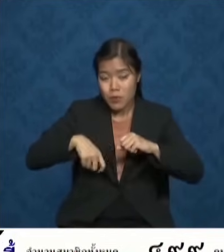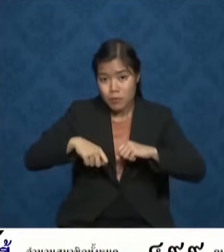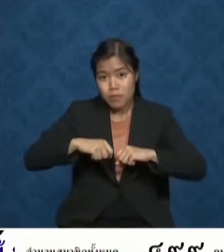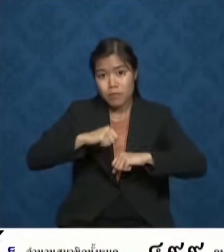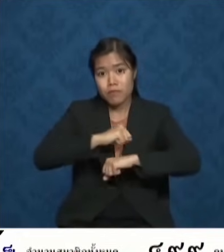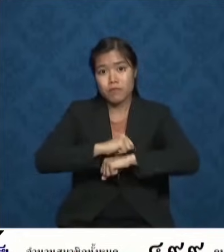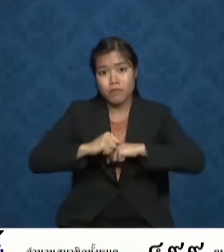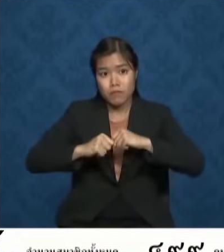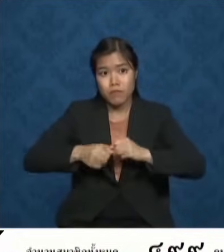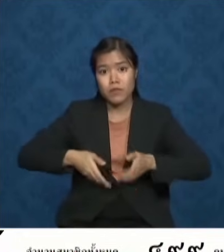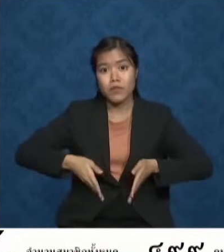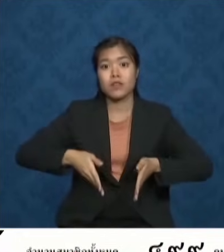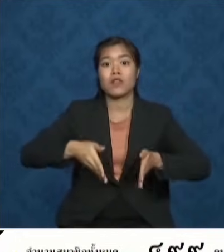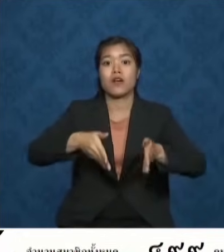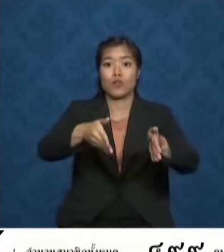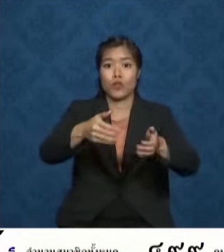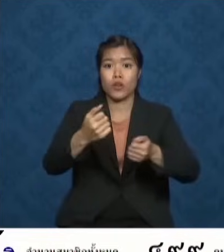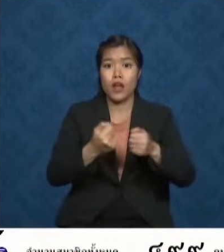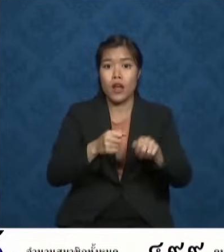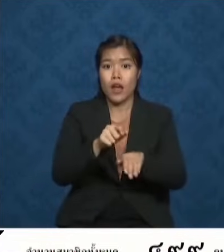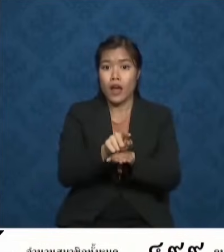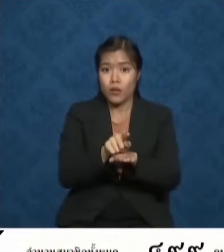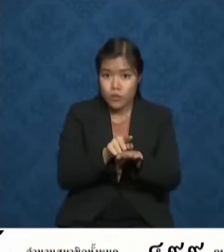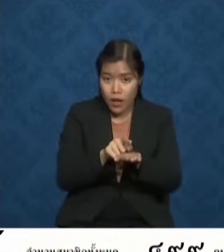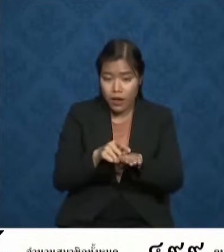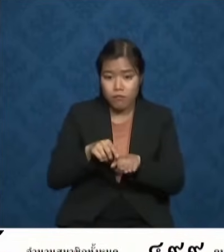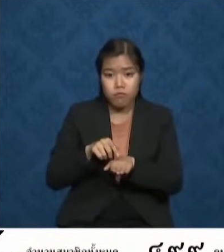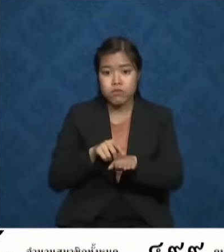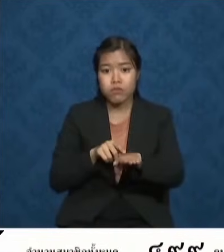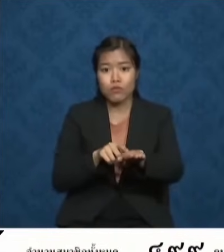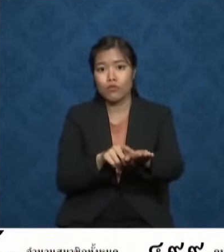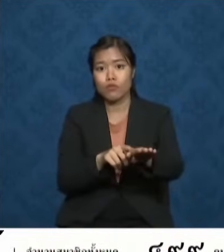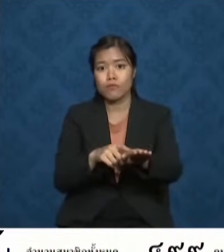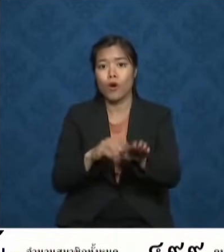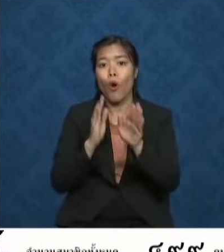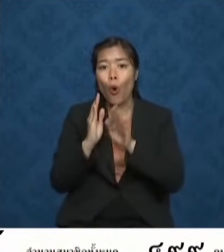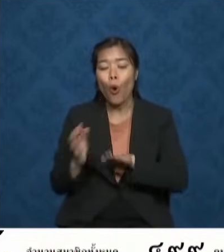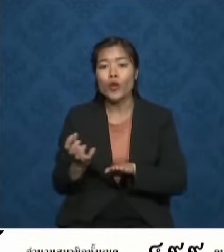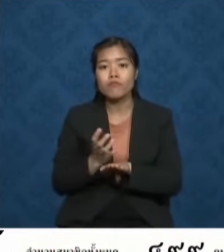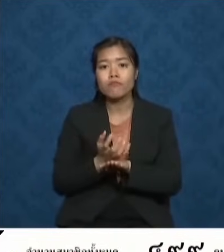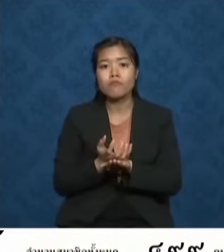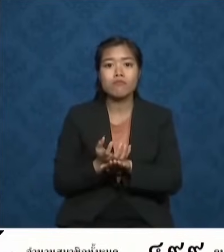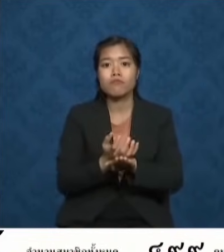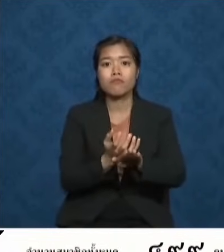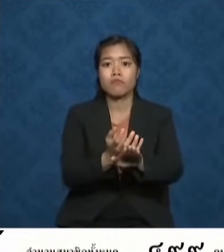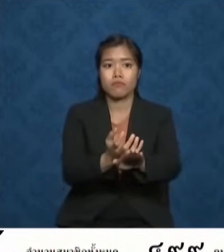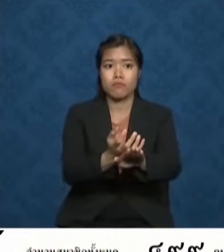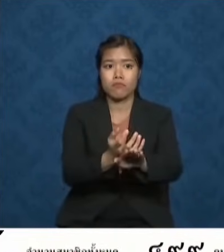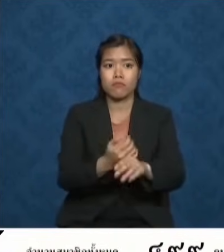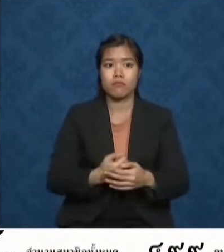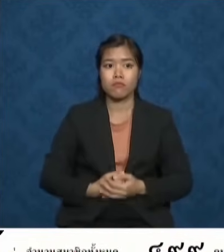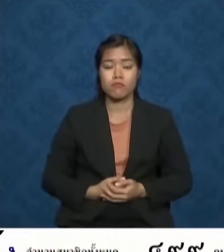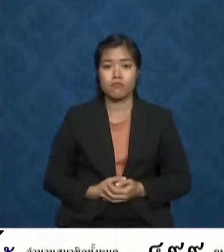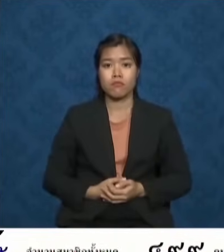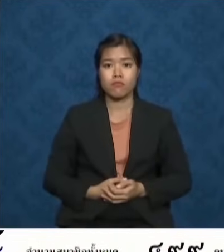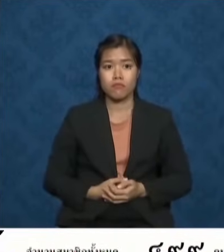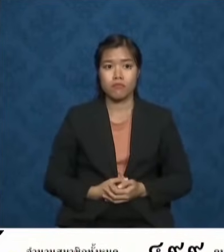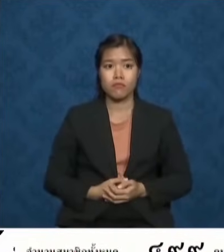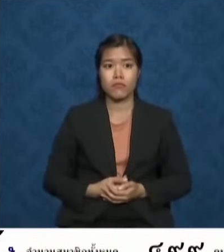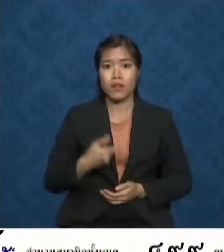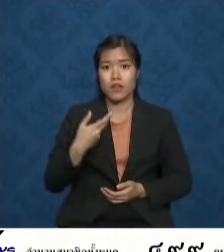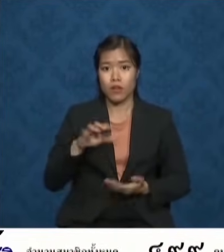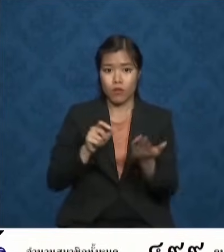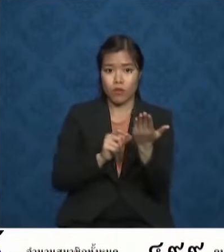ถนนให้รถถังวิ่งตัดถนนให้รถลำเลียงขนส่งเมื่อเกิดศึกสงครามไปตัดขึ้นแถวจังหวัดนั้นจัง